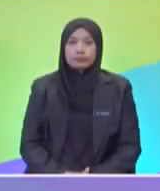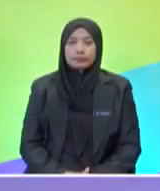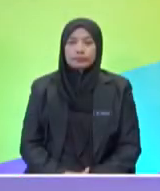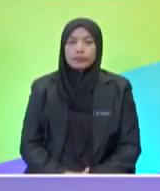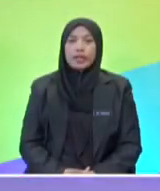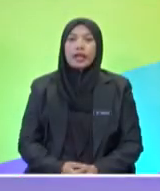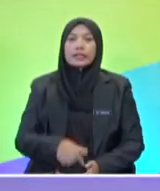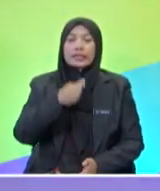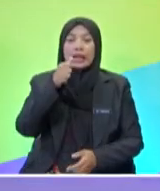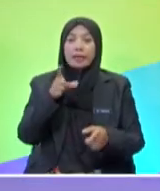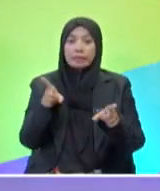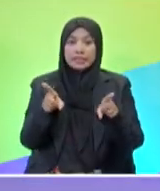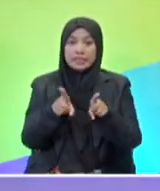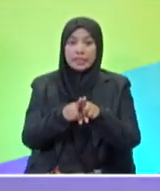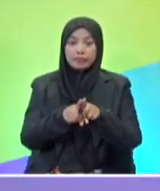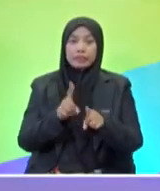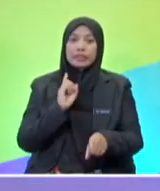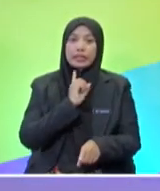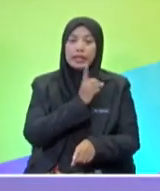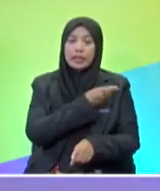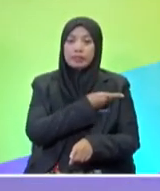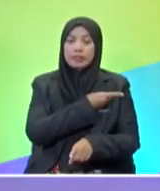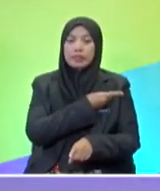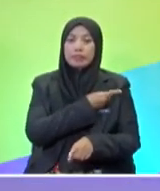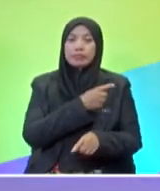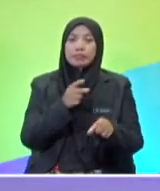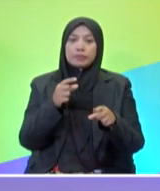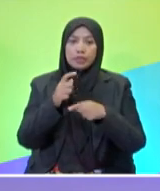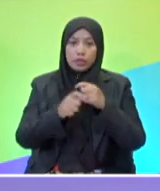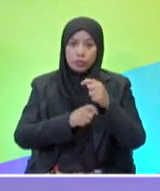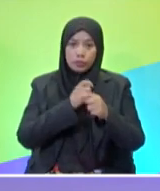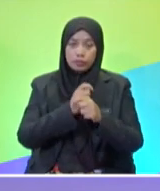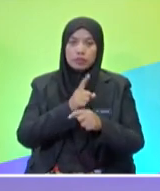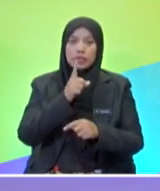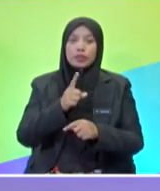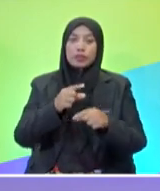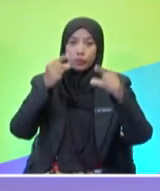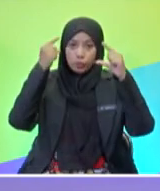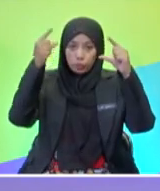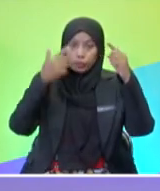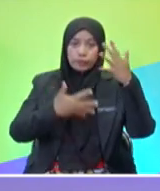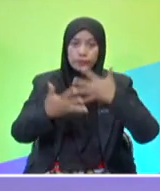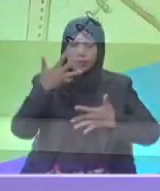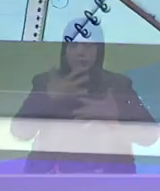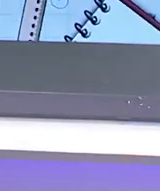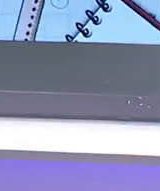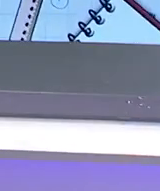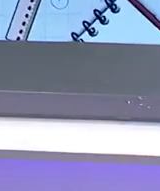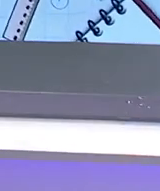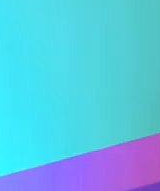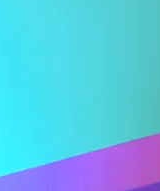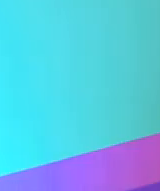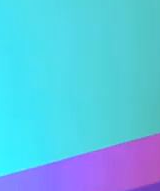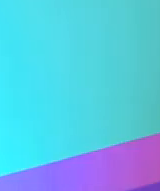Anda bersama dengan kami di slot tahap 1 dan hari ini bersama dengan kami guru jurubahasa isyarat Cikgu Siti Zubaidah